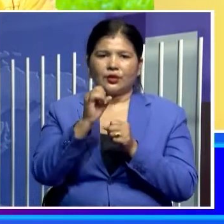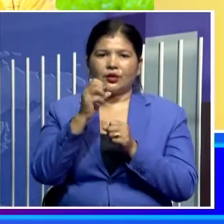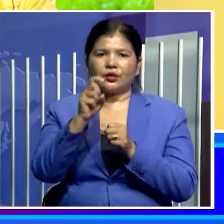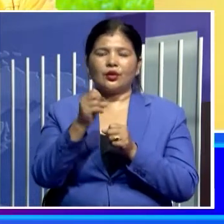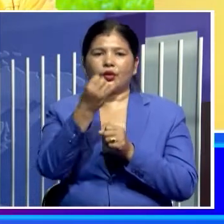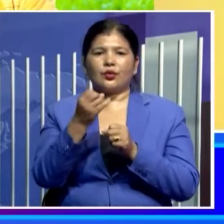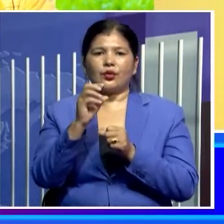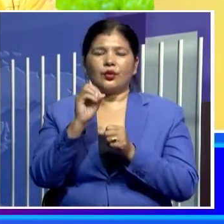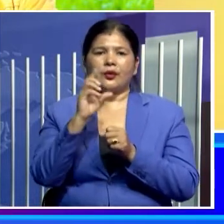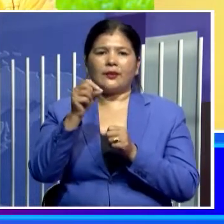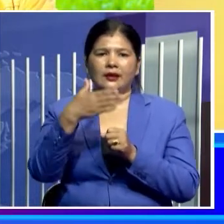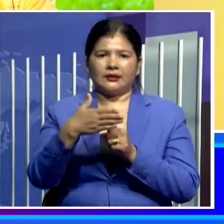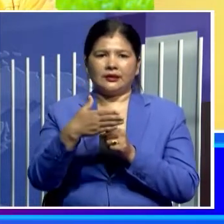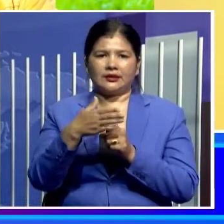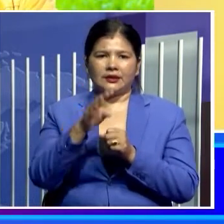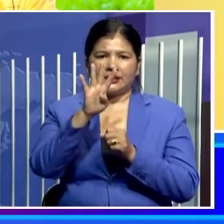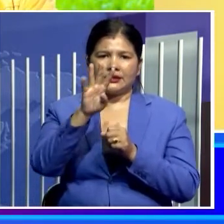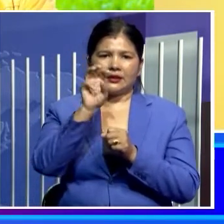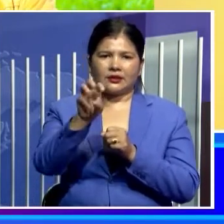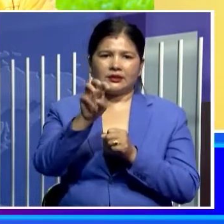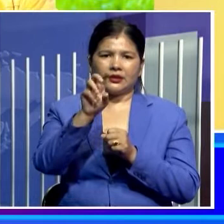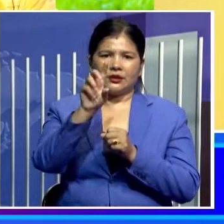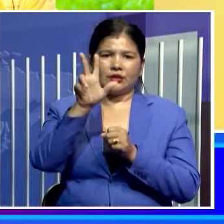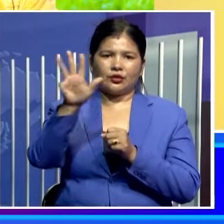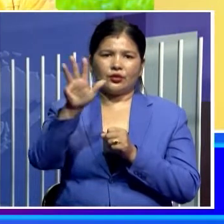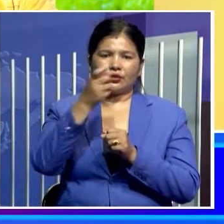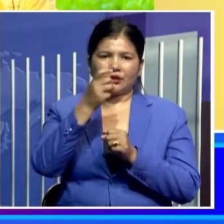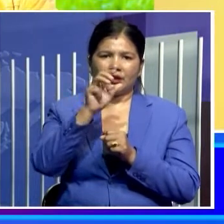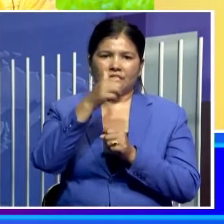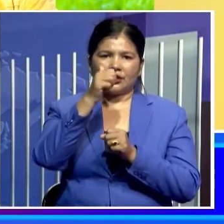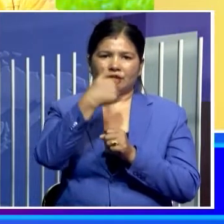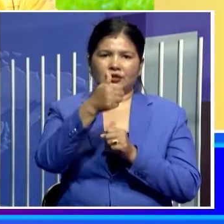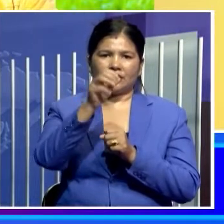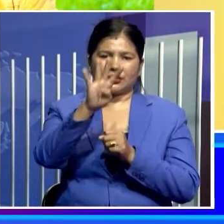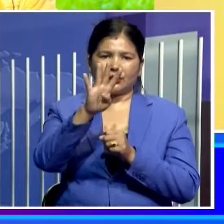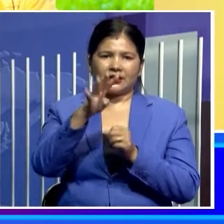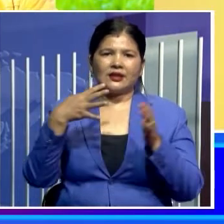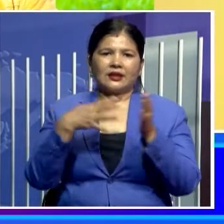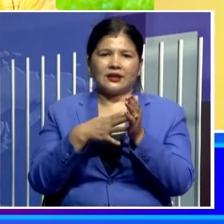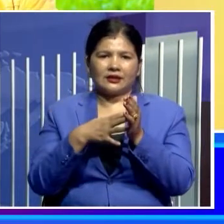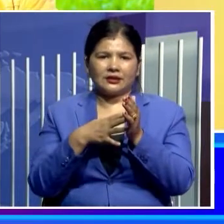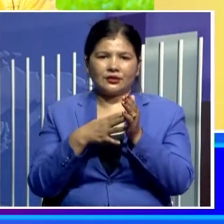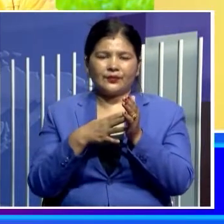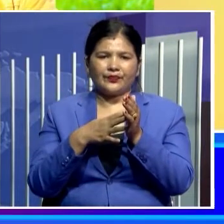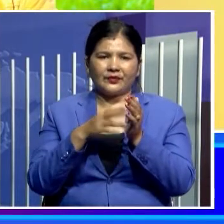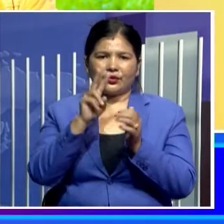हमालले स्वतन्त्रबाट 4,964 मत प्राप्त गरिरहँदा उहाँलाई नेपाली काङ्ग्रेसका नेपबहादुर